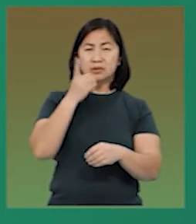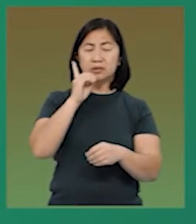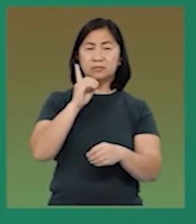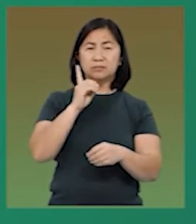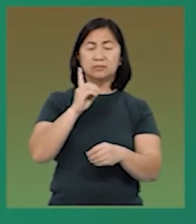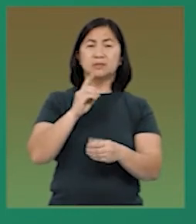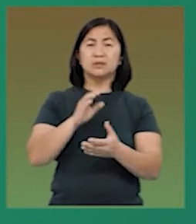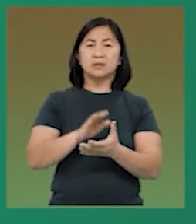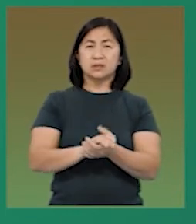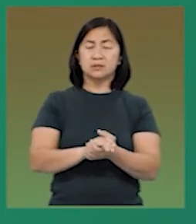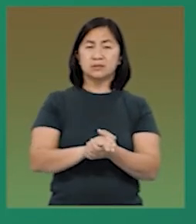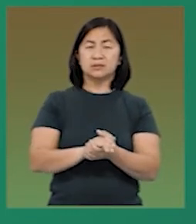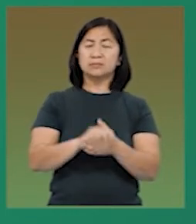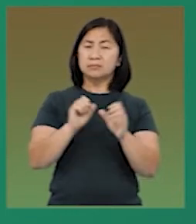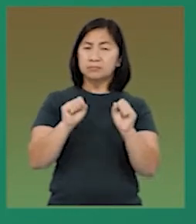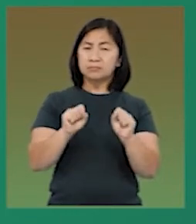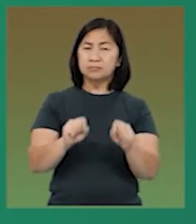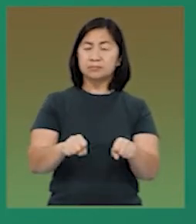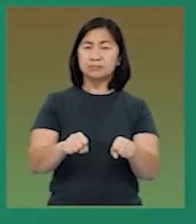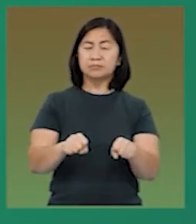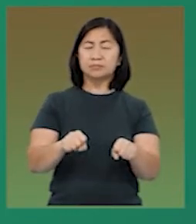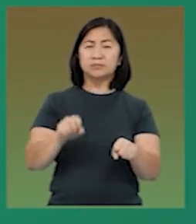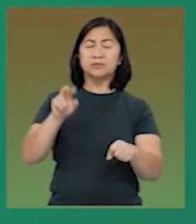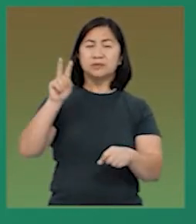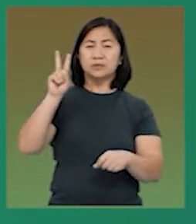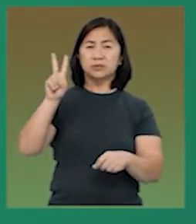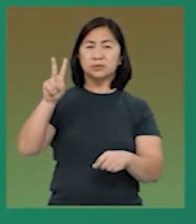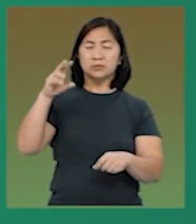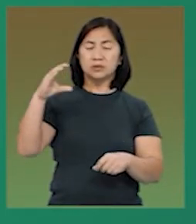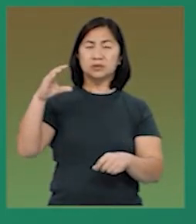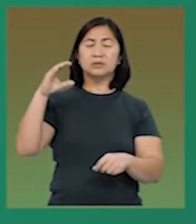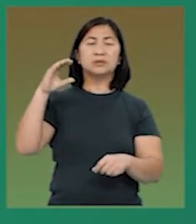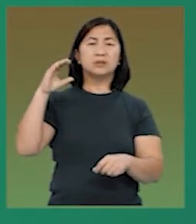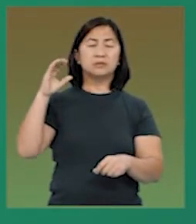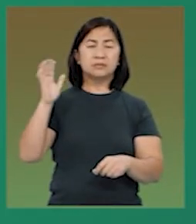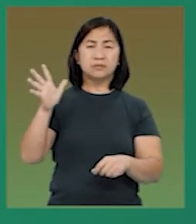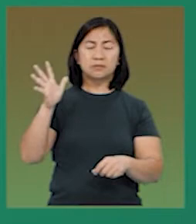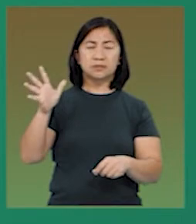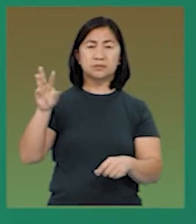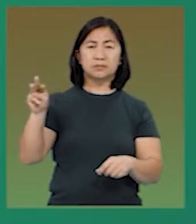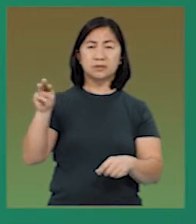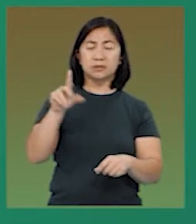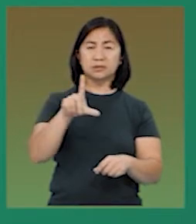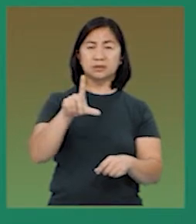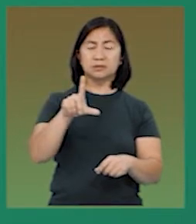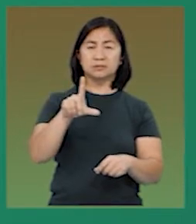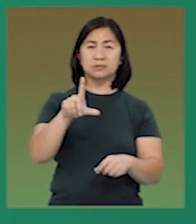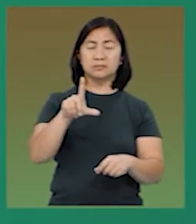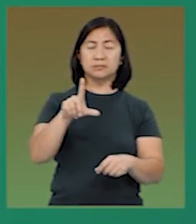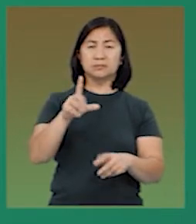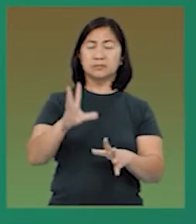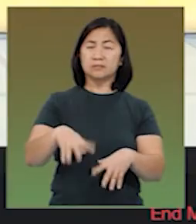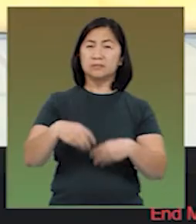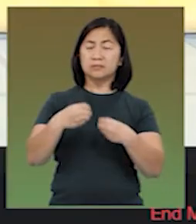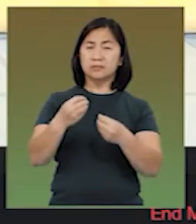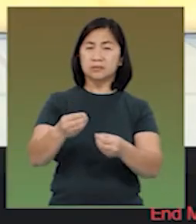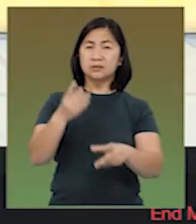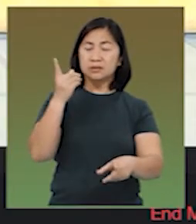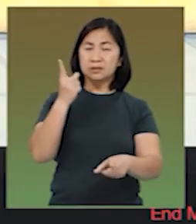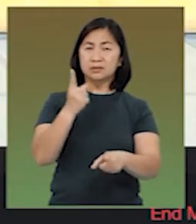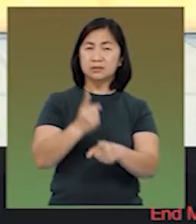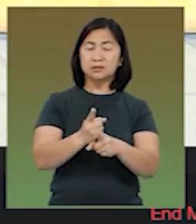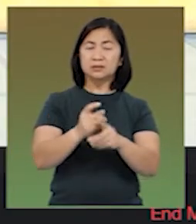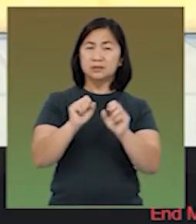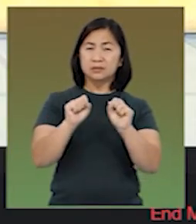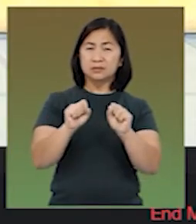Ang capacity po ng Tetra Pak ay 250 milliliters. Amazing! Naibigay